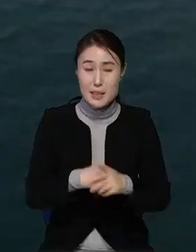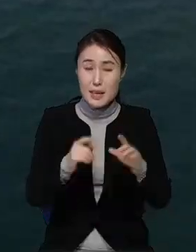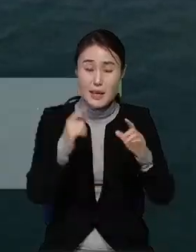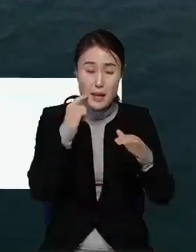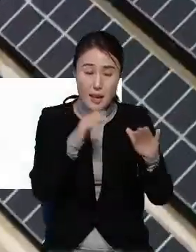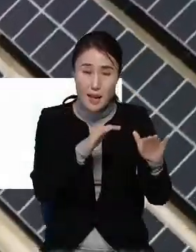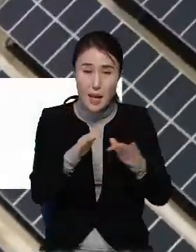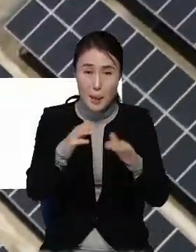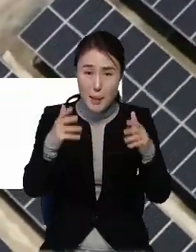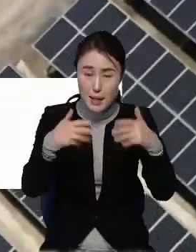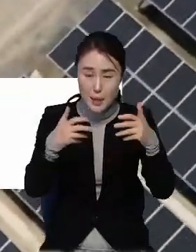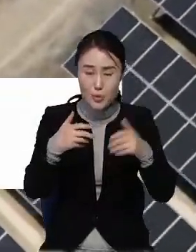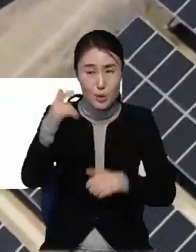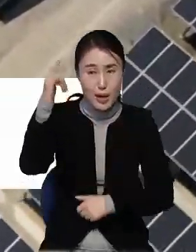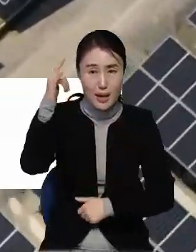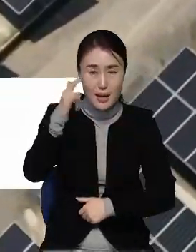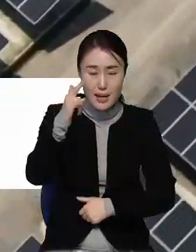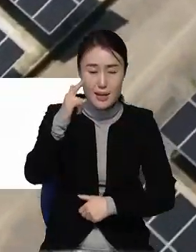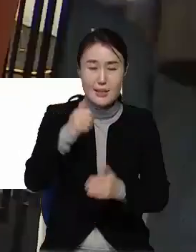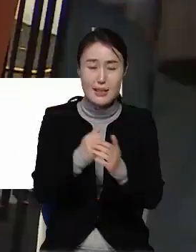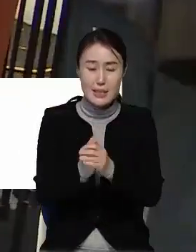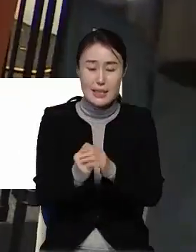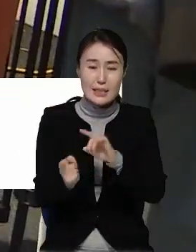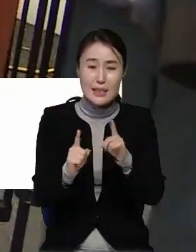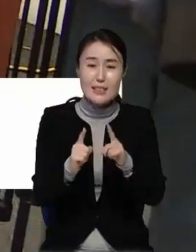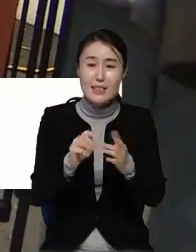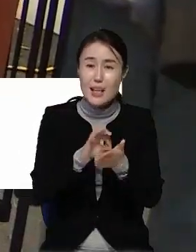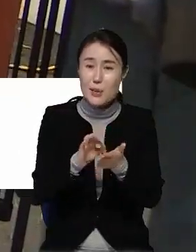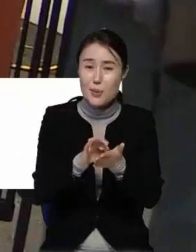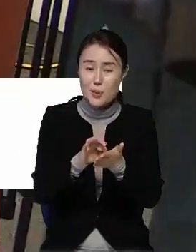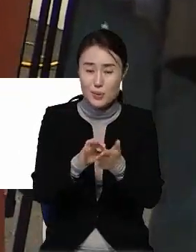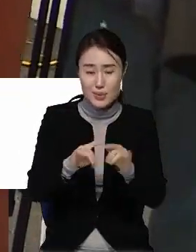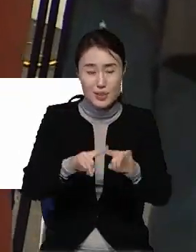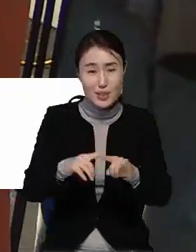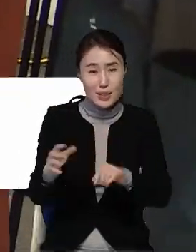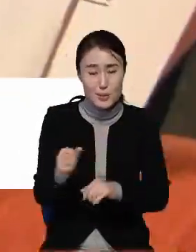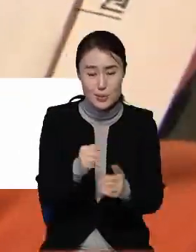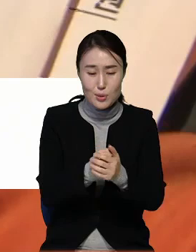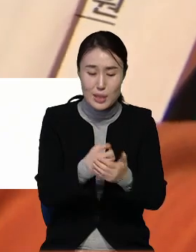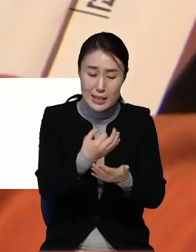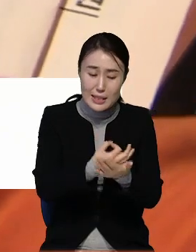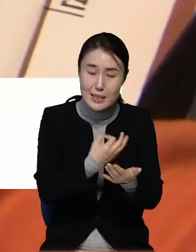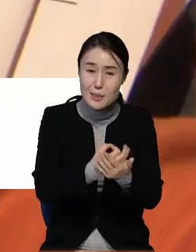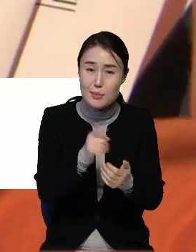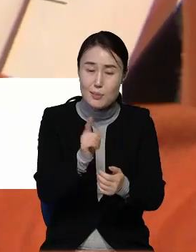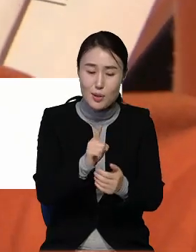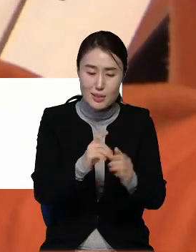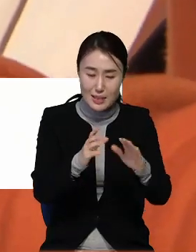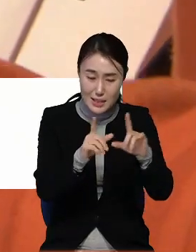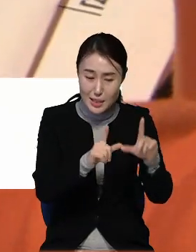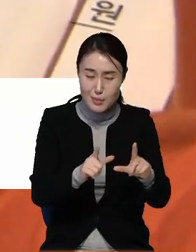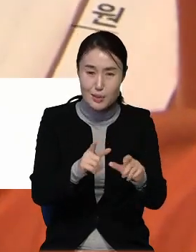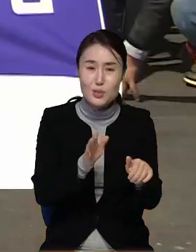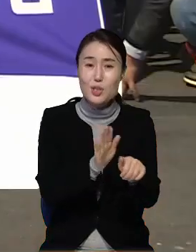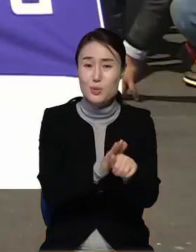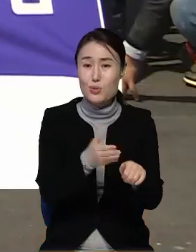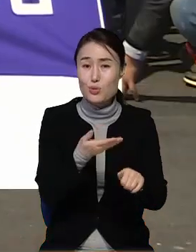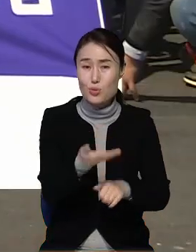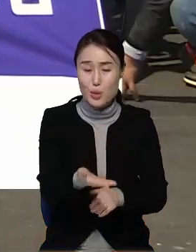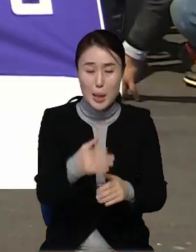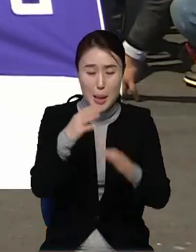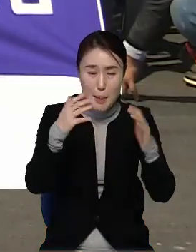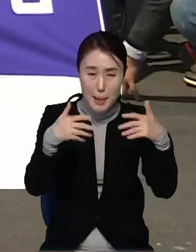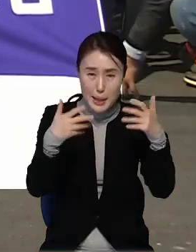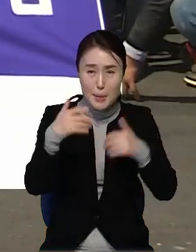해상풍력과 태양광 등 신재생에너지 사업을 통해 개발 이익을 주민들과 공유하는 이른바 햇빛연금, 바람연금을